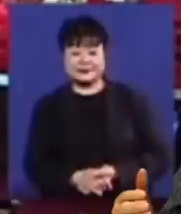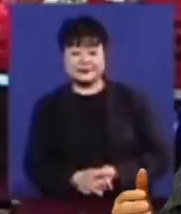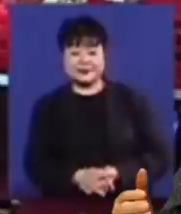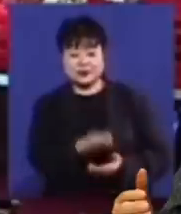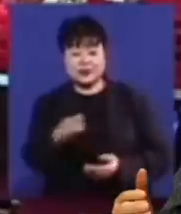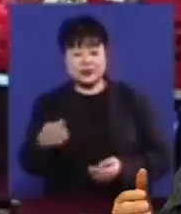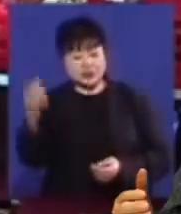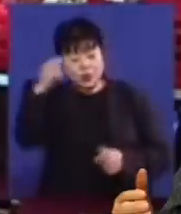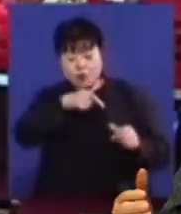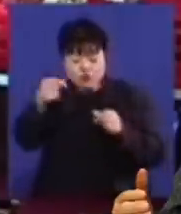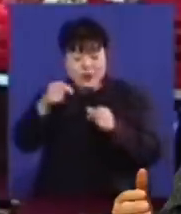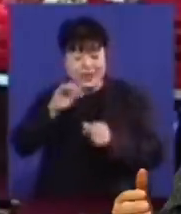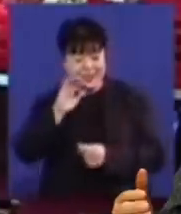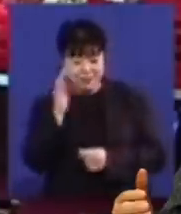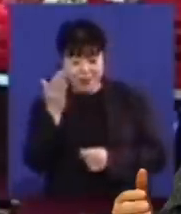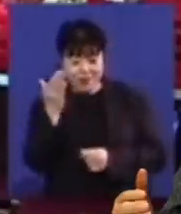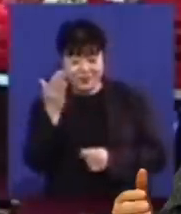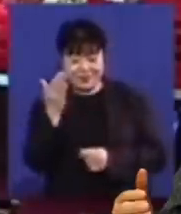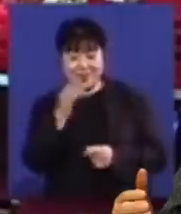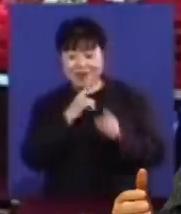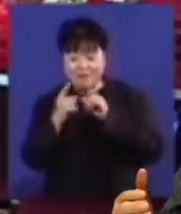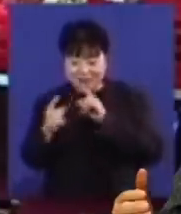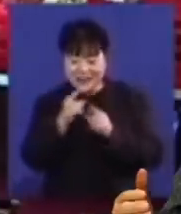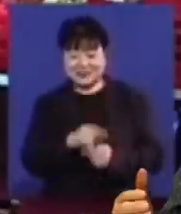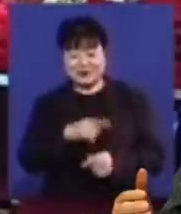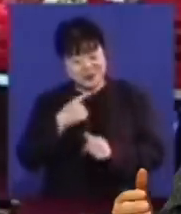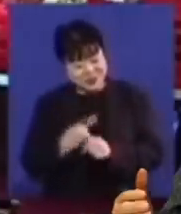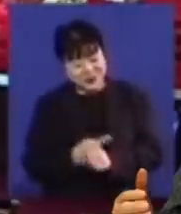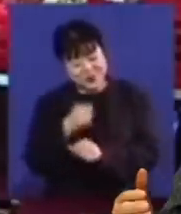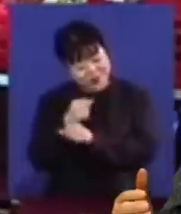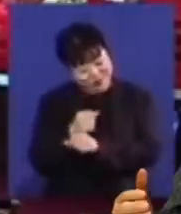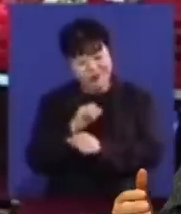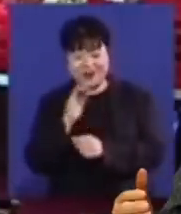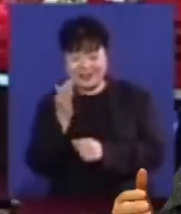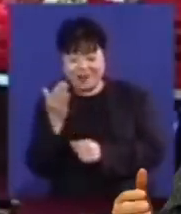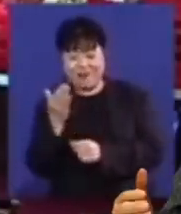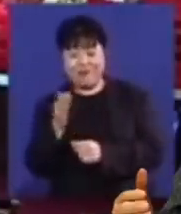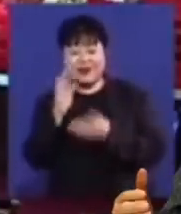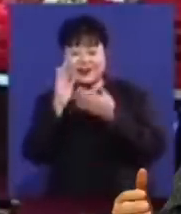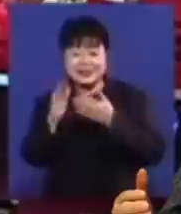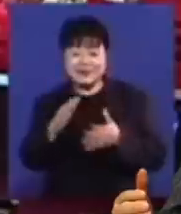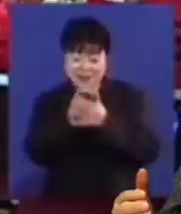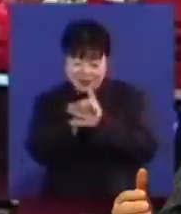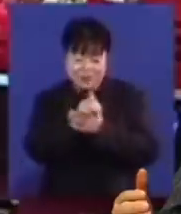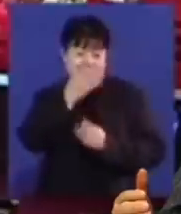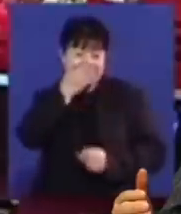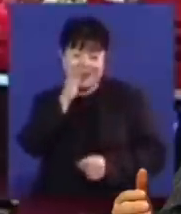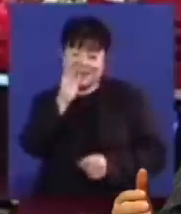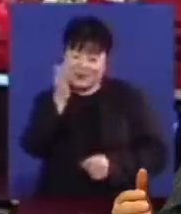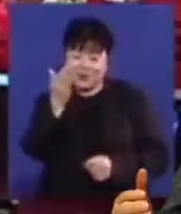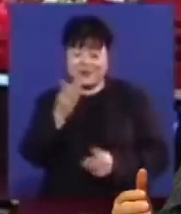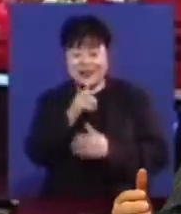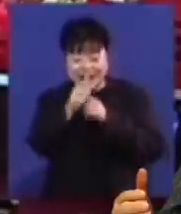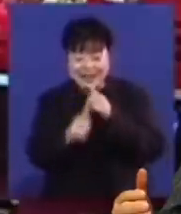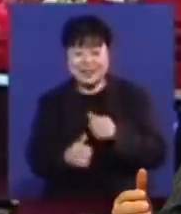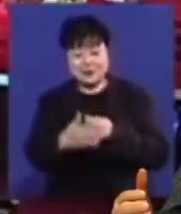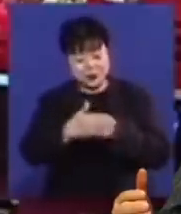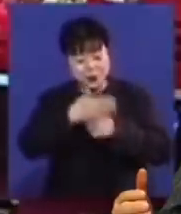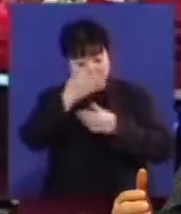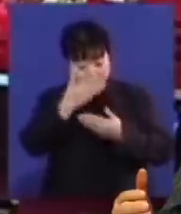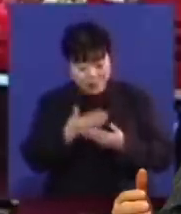우리가 영혼을 구원하게 되면은 말씀도 연구하게 되고 그 다음에는 기도도 하게 되고 하나님의